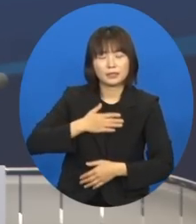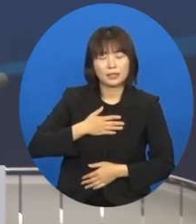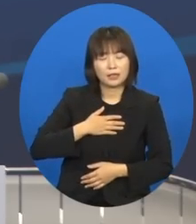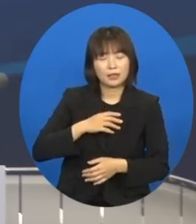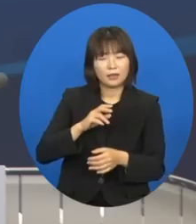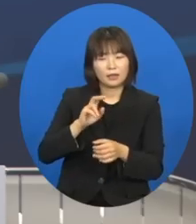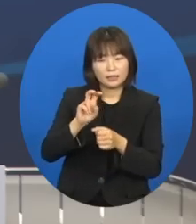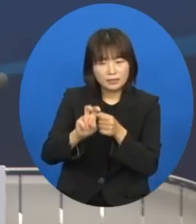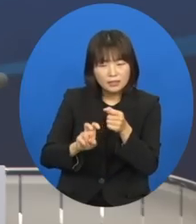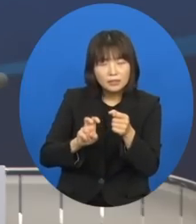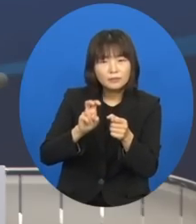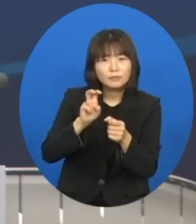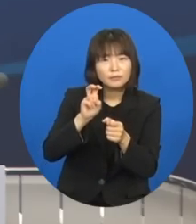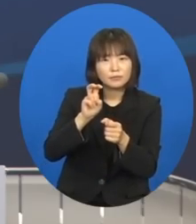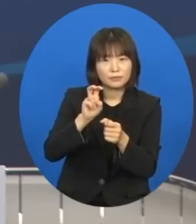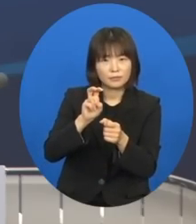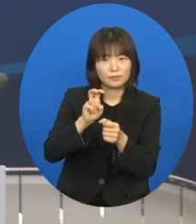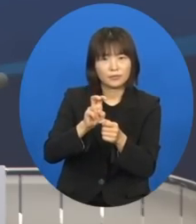만에